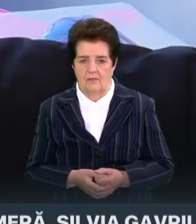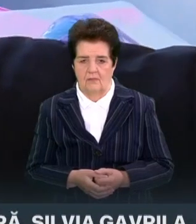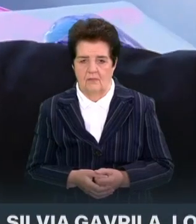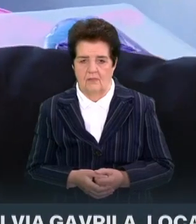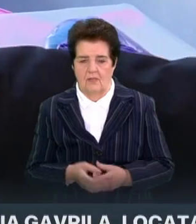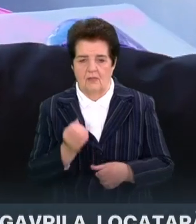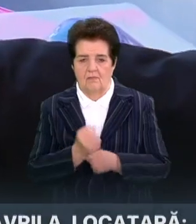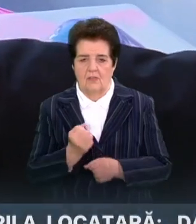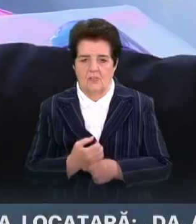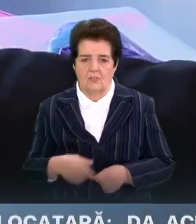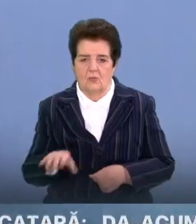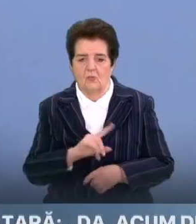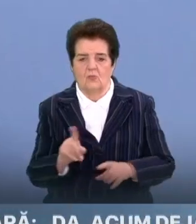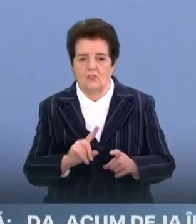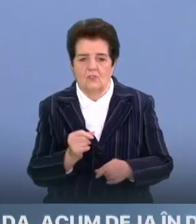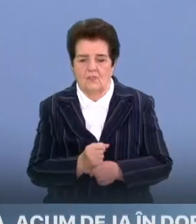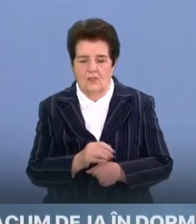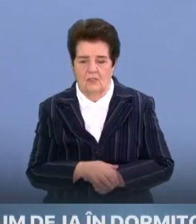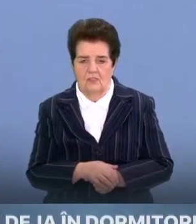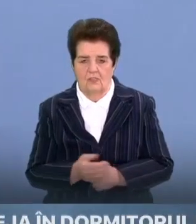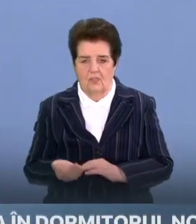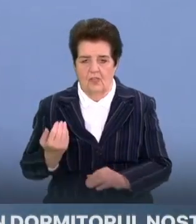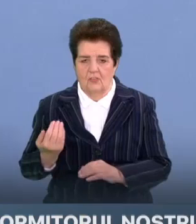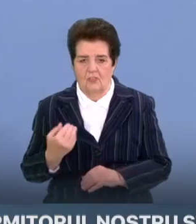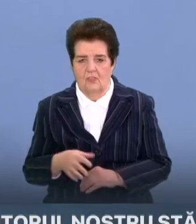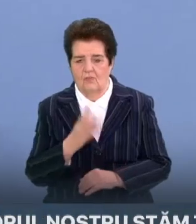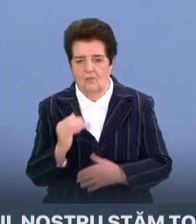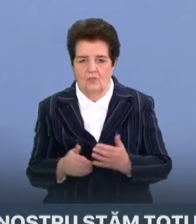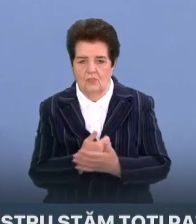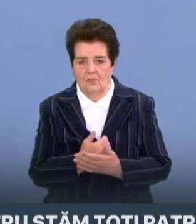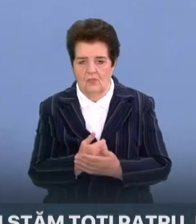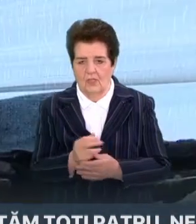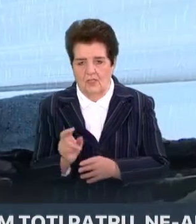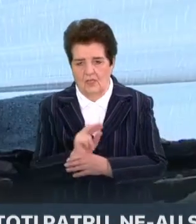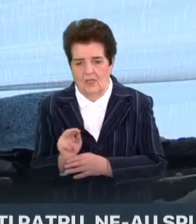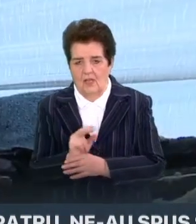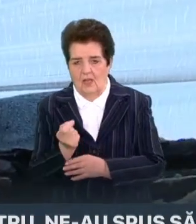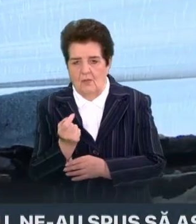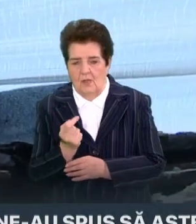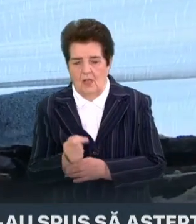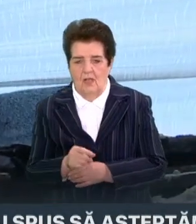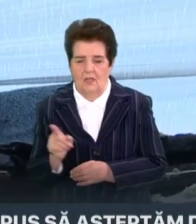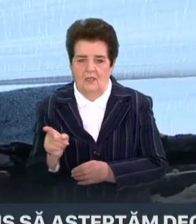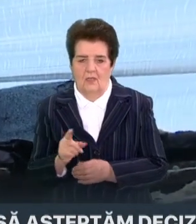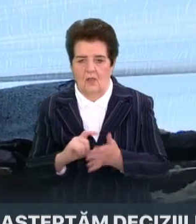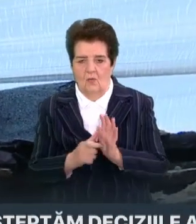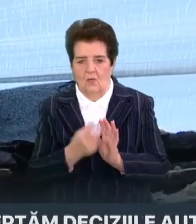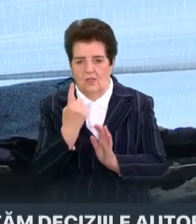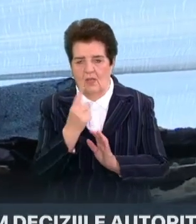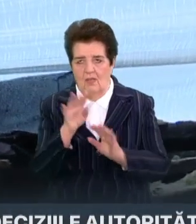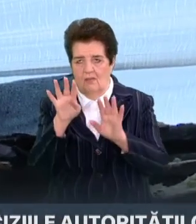scoatem totul și nici să facem din nou. Recent a fost renovată odaia, am fost săclit tapeți, schimbat geamul,